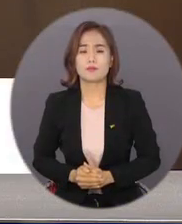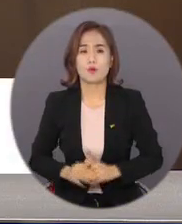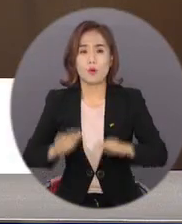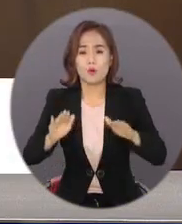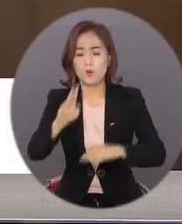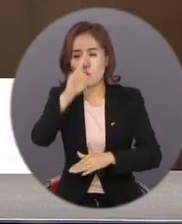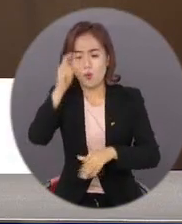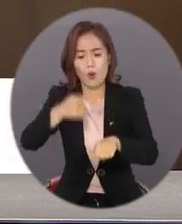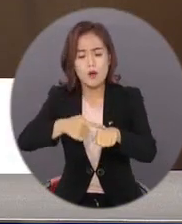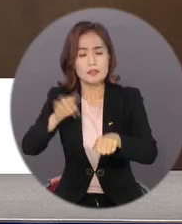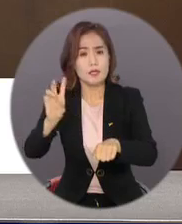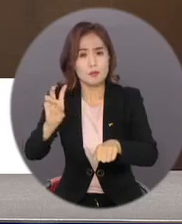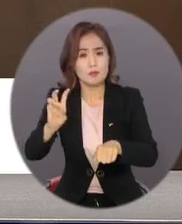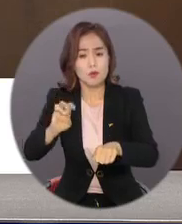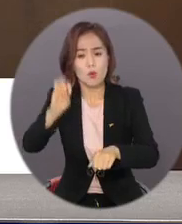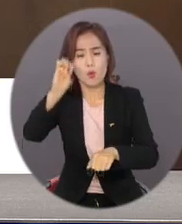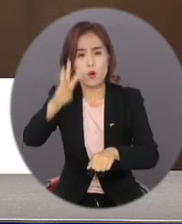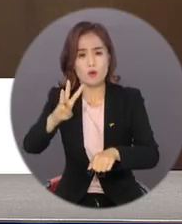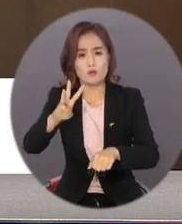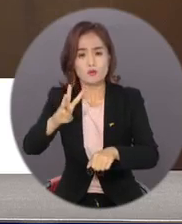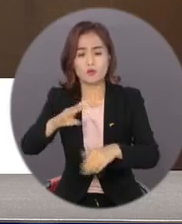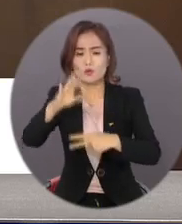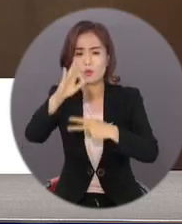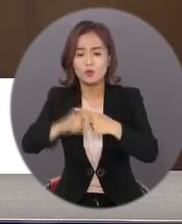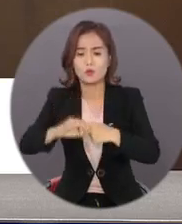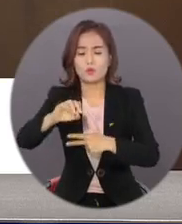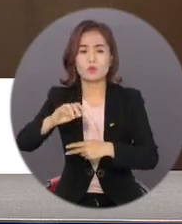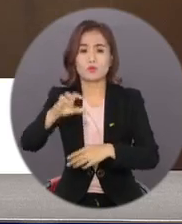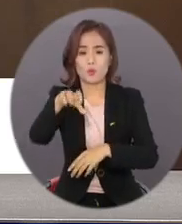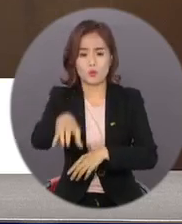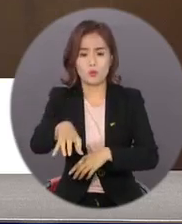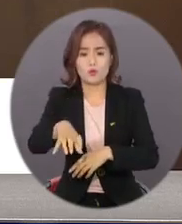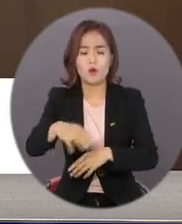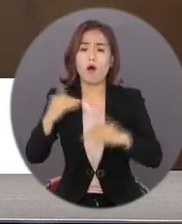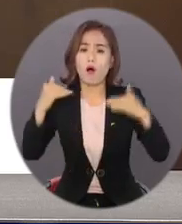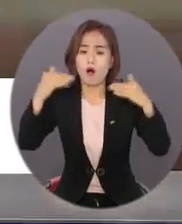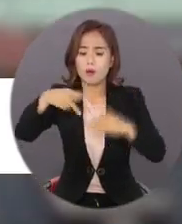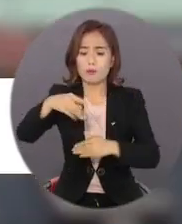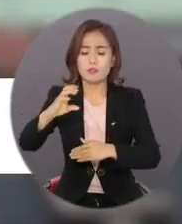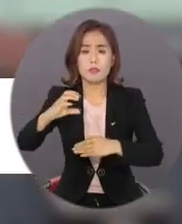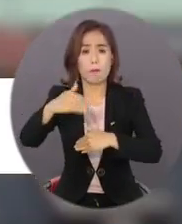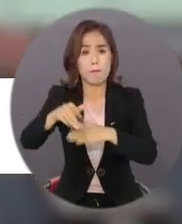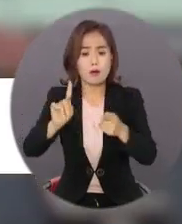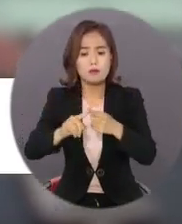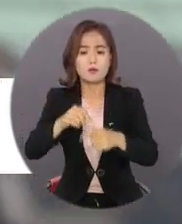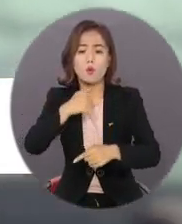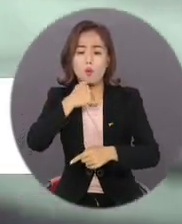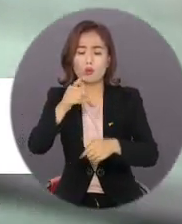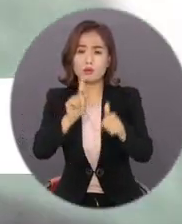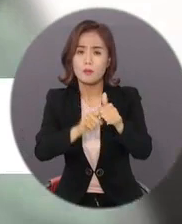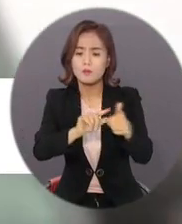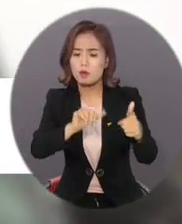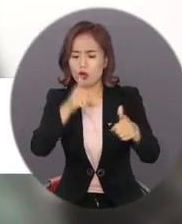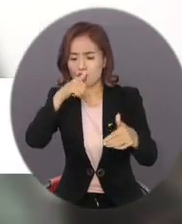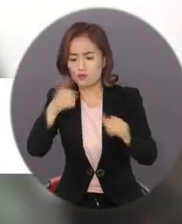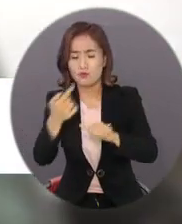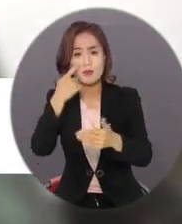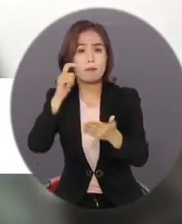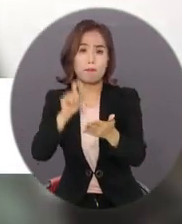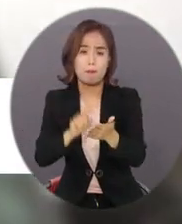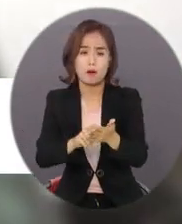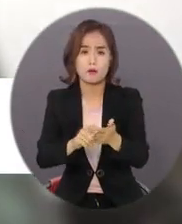오늘 오후 1시 30분쯤 광주시 서구 금호동의 한 성인 PC방에서 50대 남성이 숨진 채